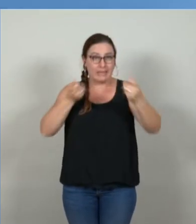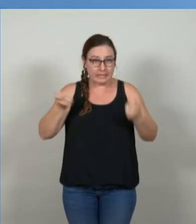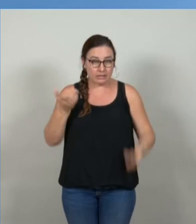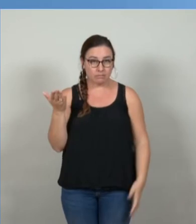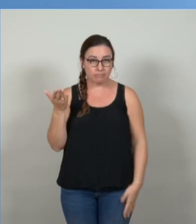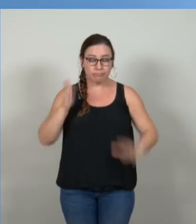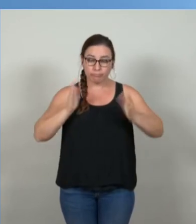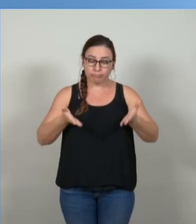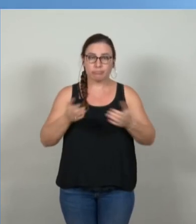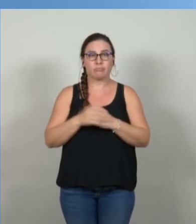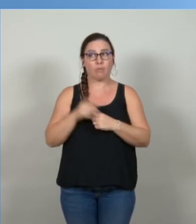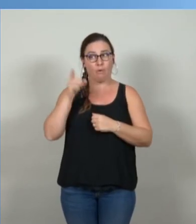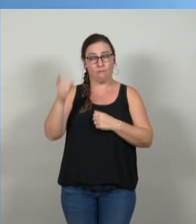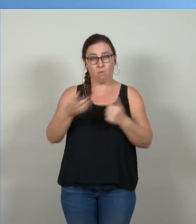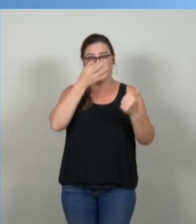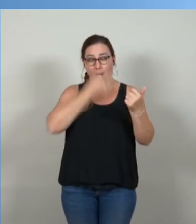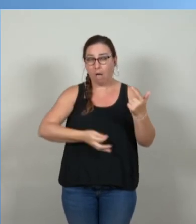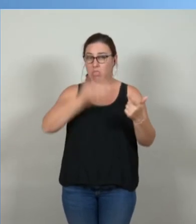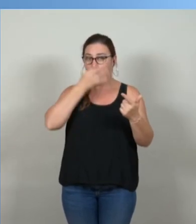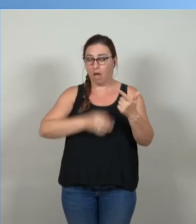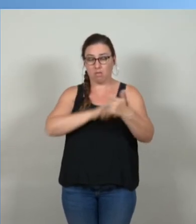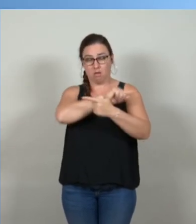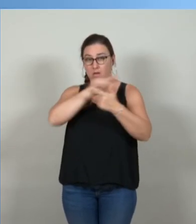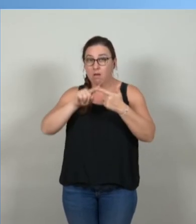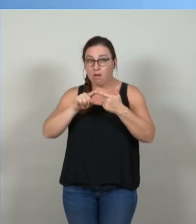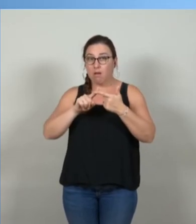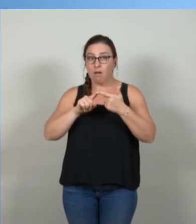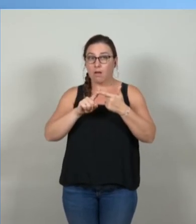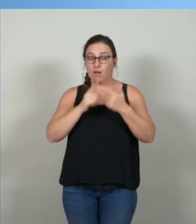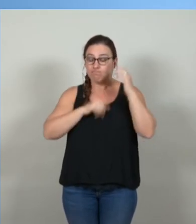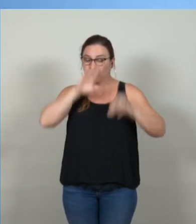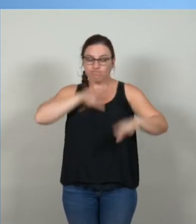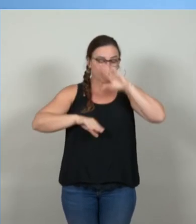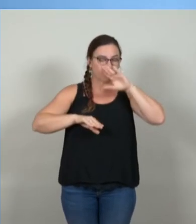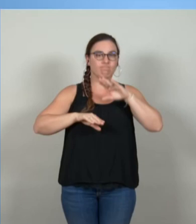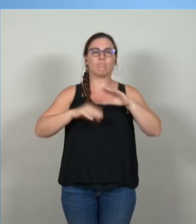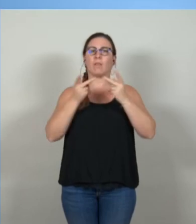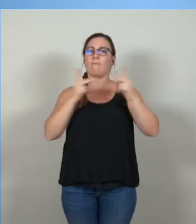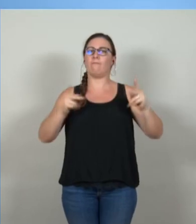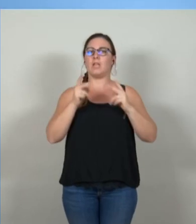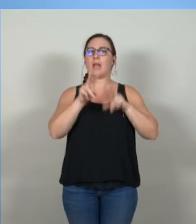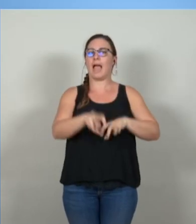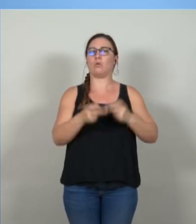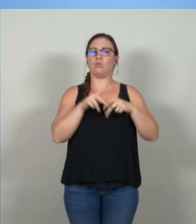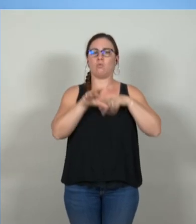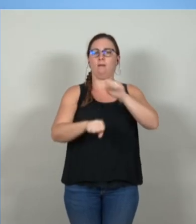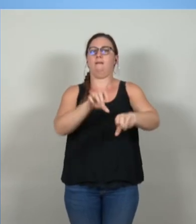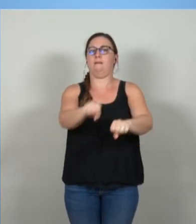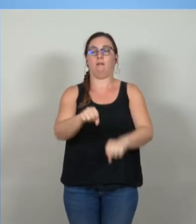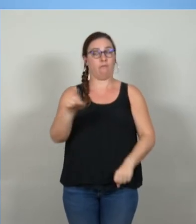avez manqué deux grandes rendez-vous à mon avis avec l'histoire de la reconquête de la ville par l'agriculture urbaine